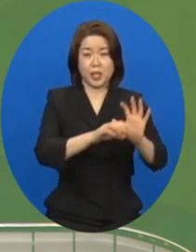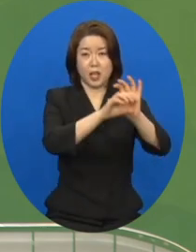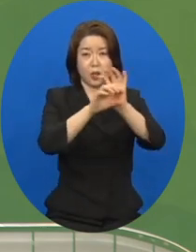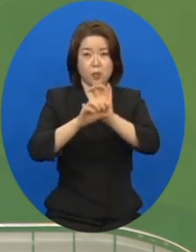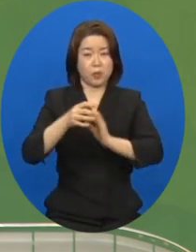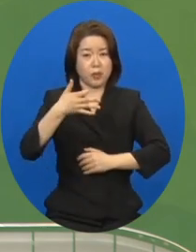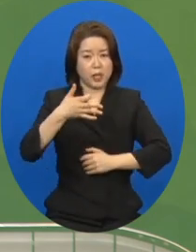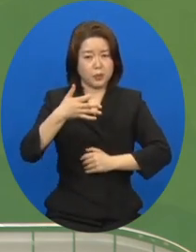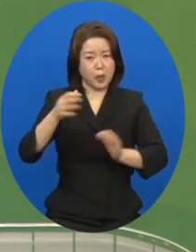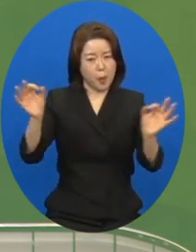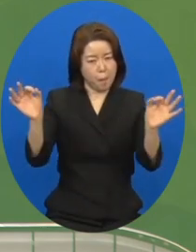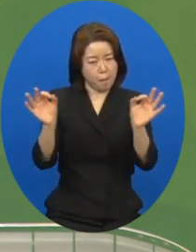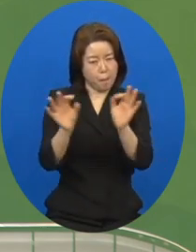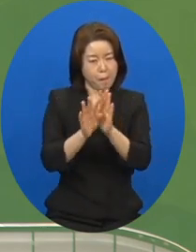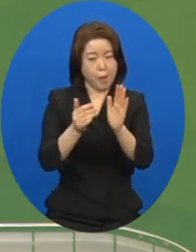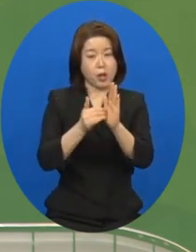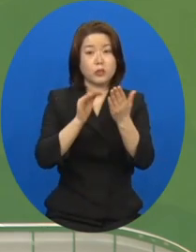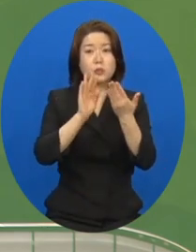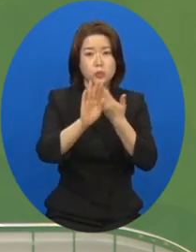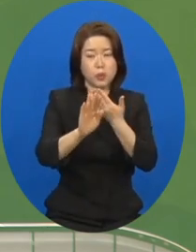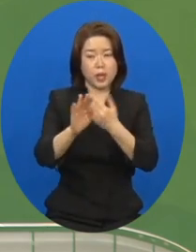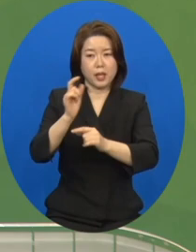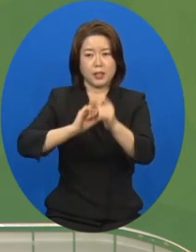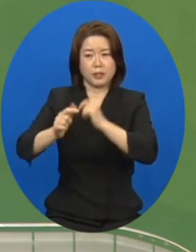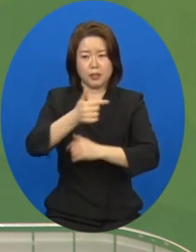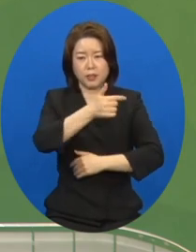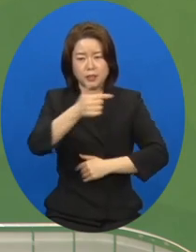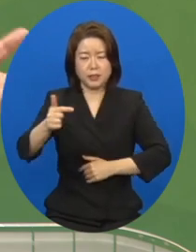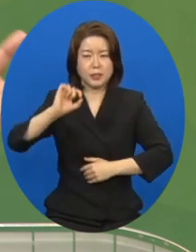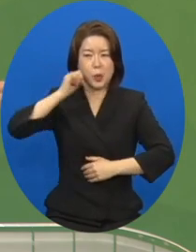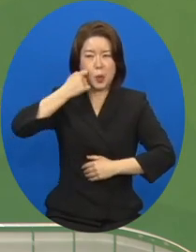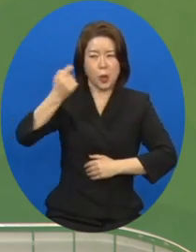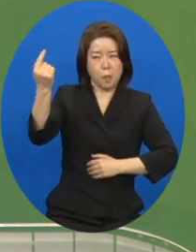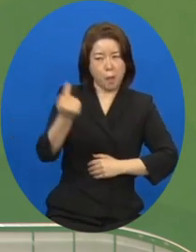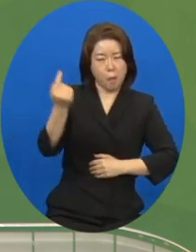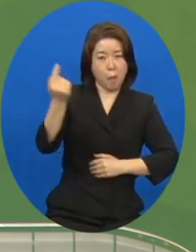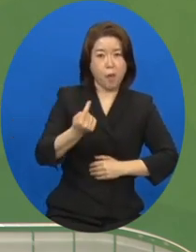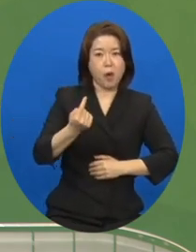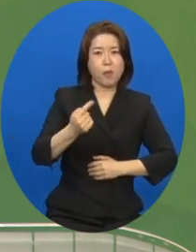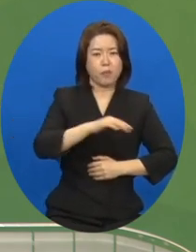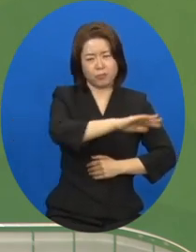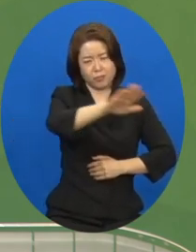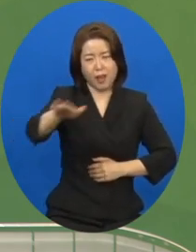코로나19가 지나고 나면 더 큰 어려움이 올 거라고들 다들 말합니다.